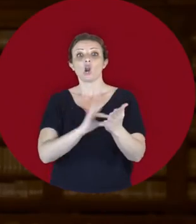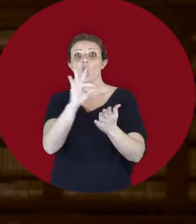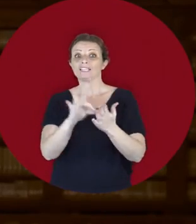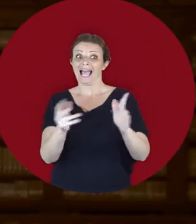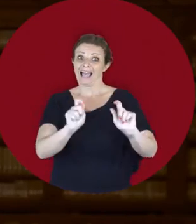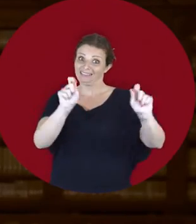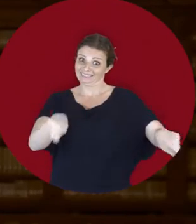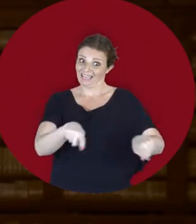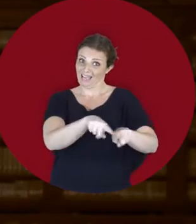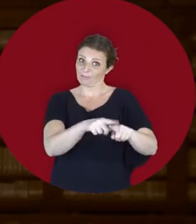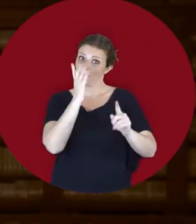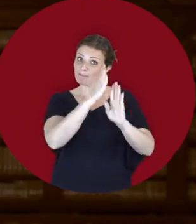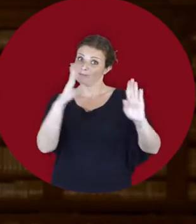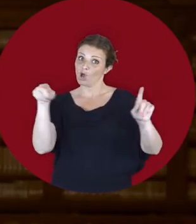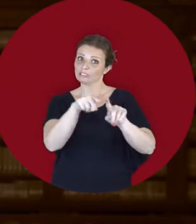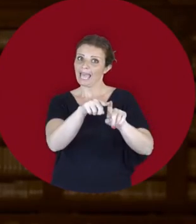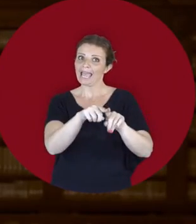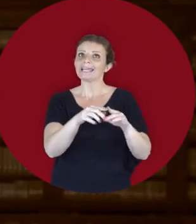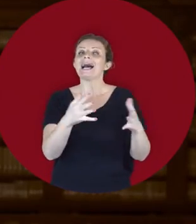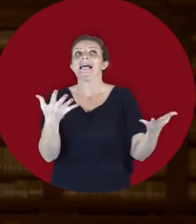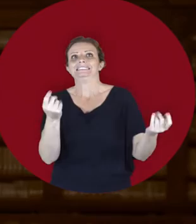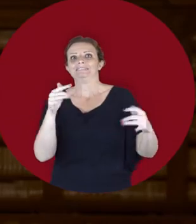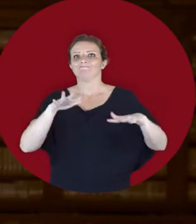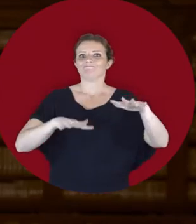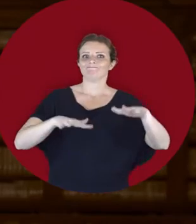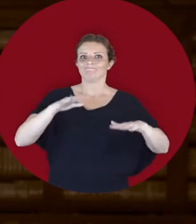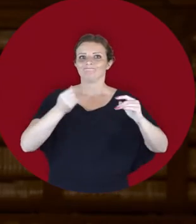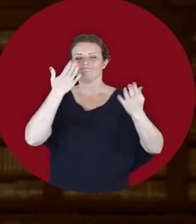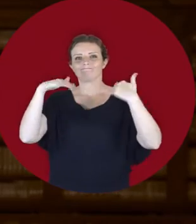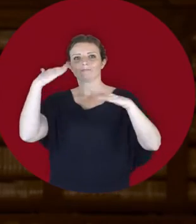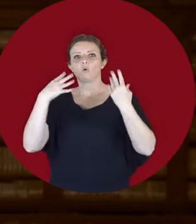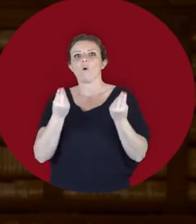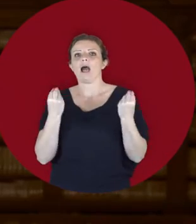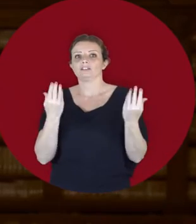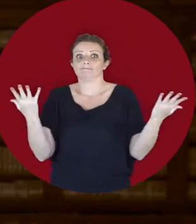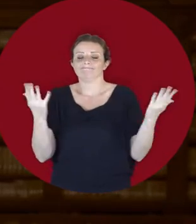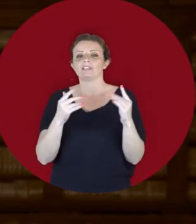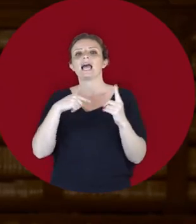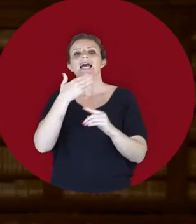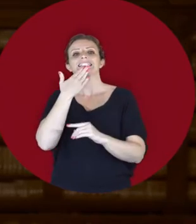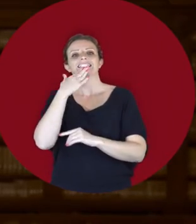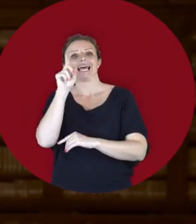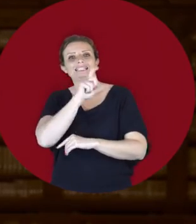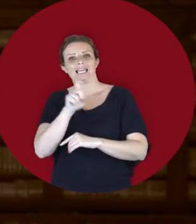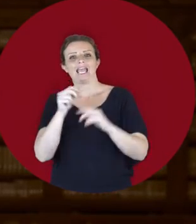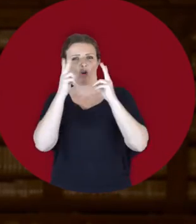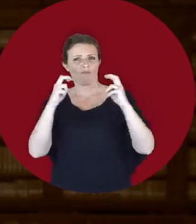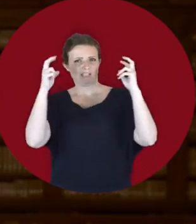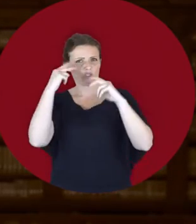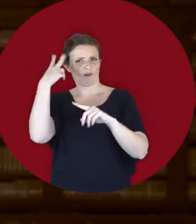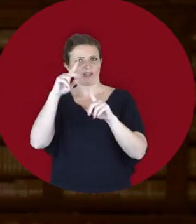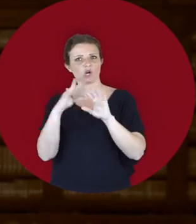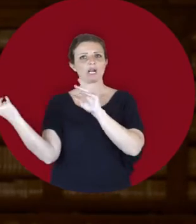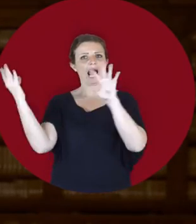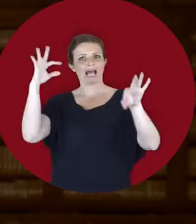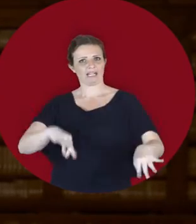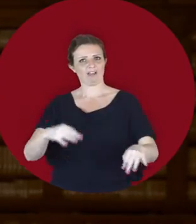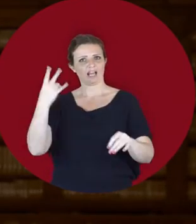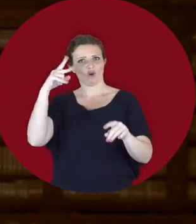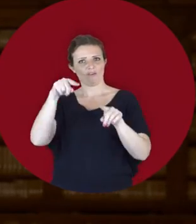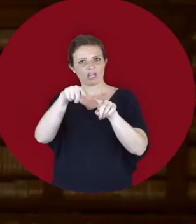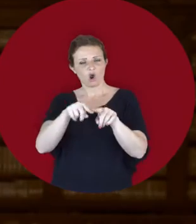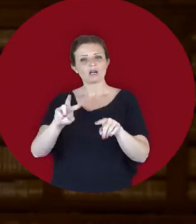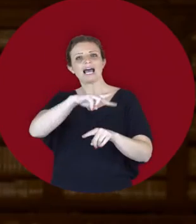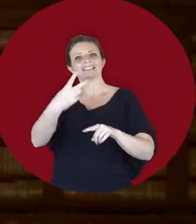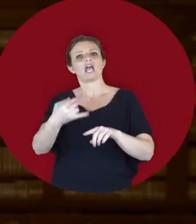di partenza di questa biblioteca è un po' la storia. Noi sappiamo che San Zeno, vescovo di Verona, venuto a